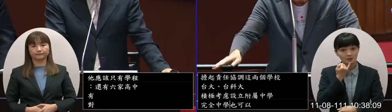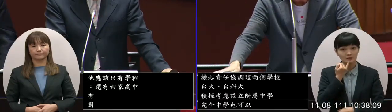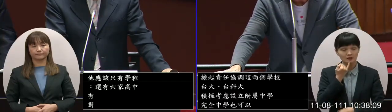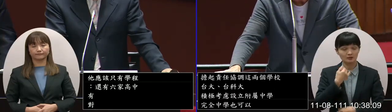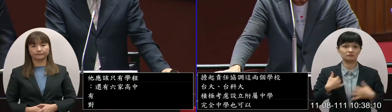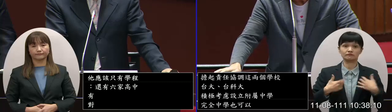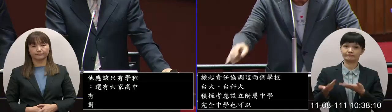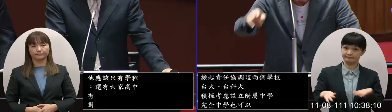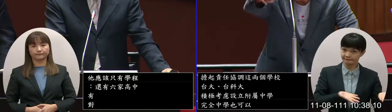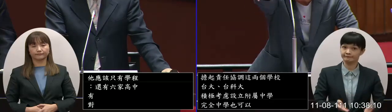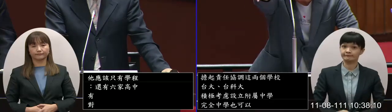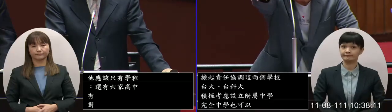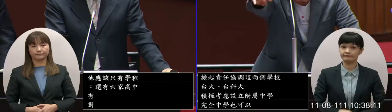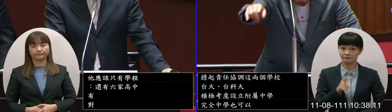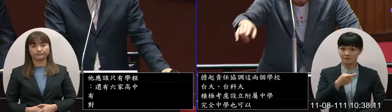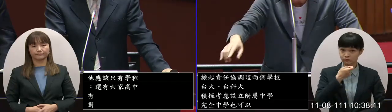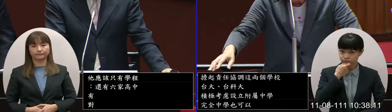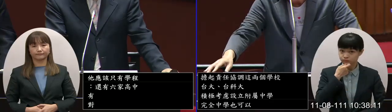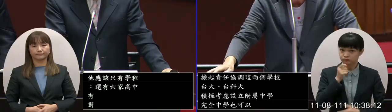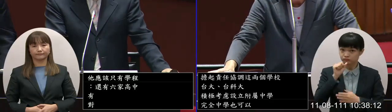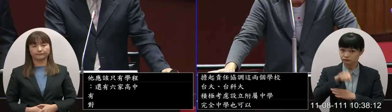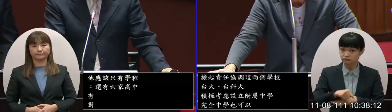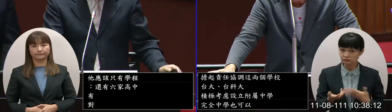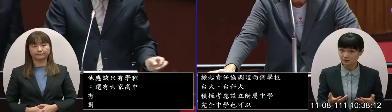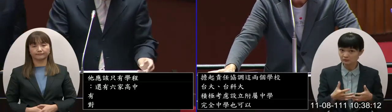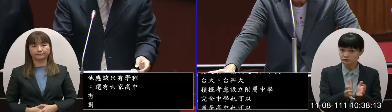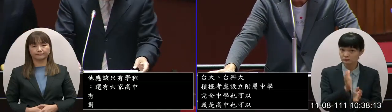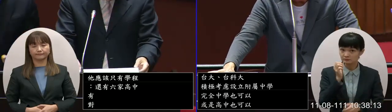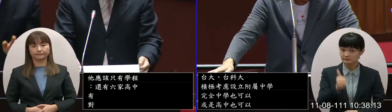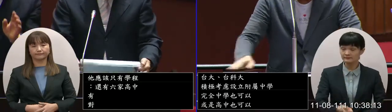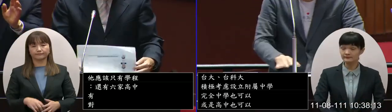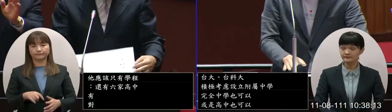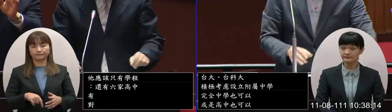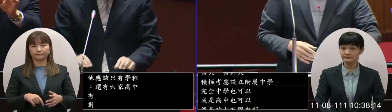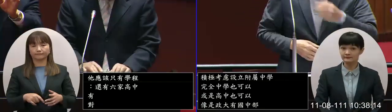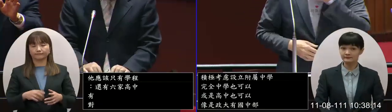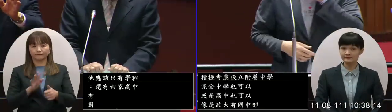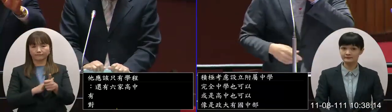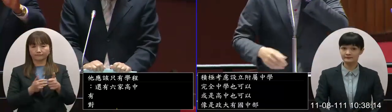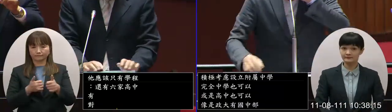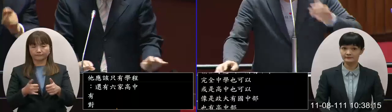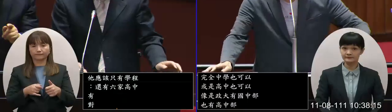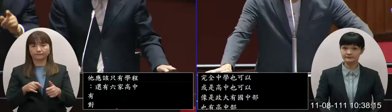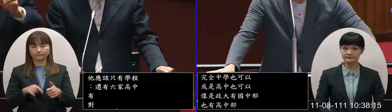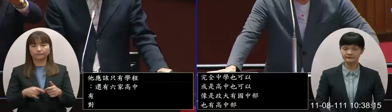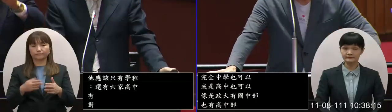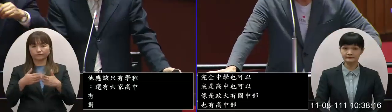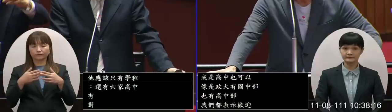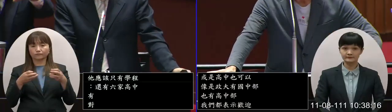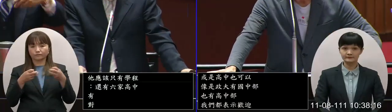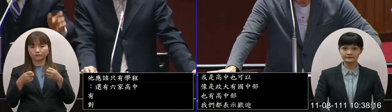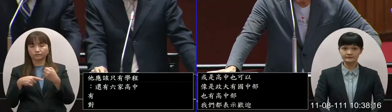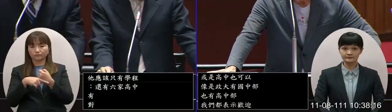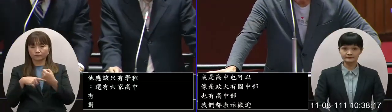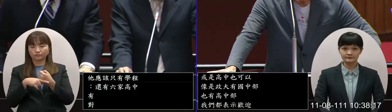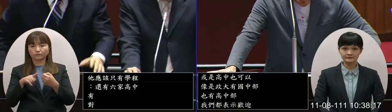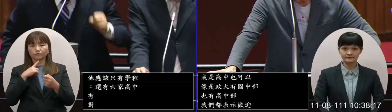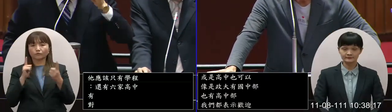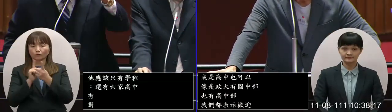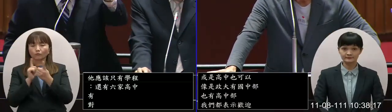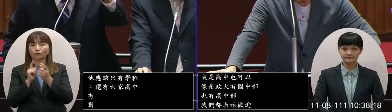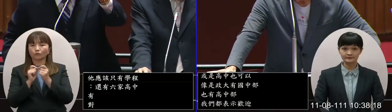表欢迎，愿不愿意做承诺，部长？ 这个委员， 咱来参详一下，因为咱啊熟识